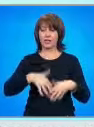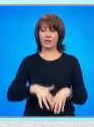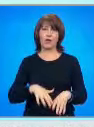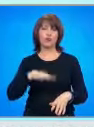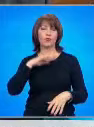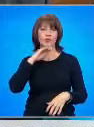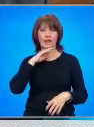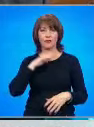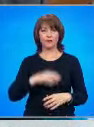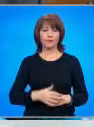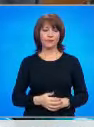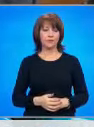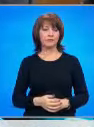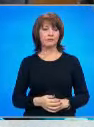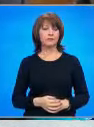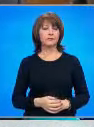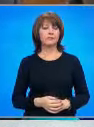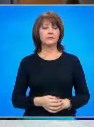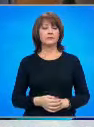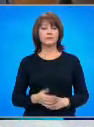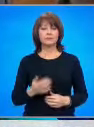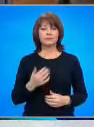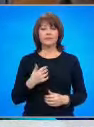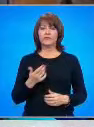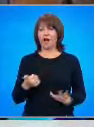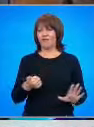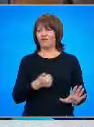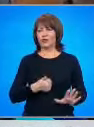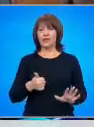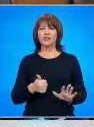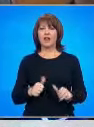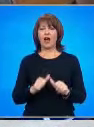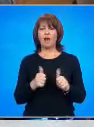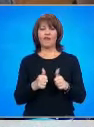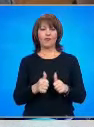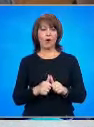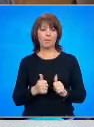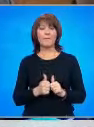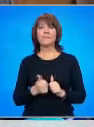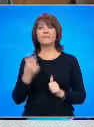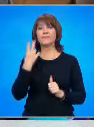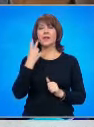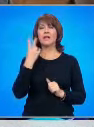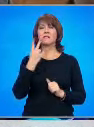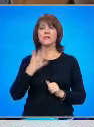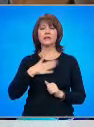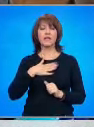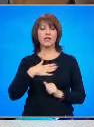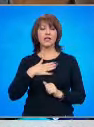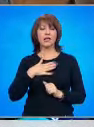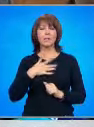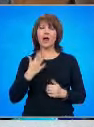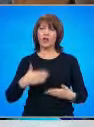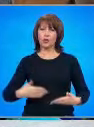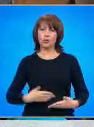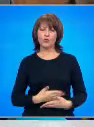технологичен капацитет. Българският военно-промишлен комплекс е в отлична форма. Разбира се, имаме се още